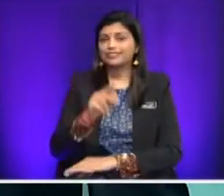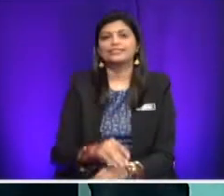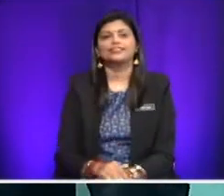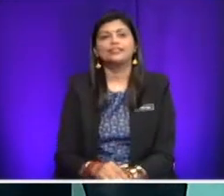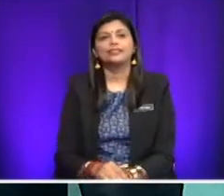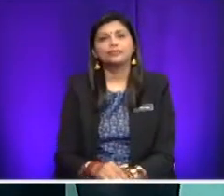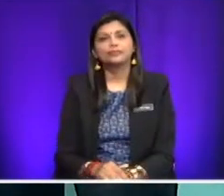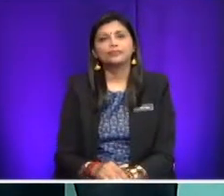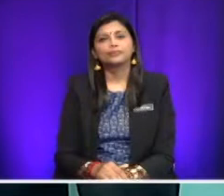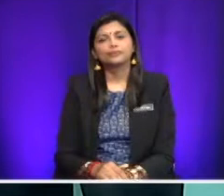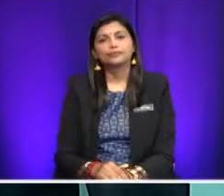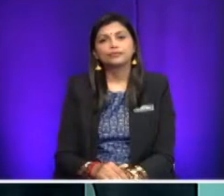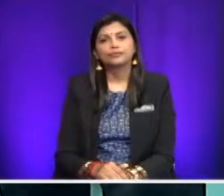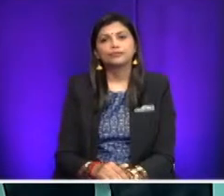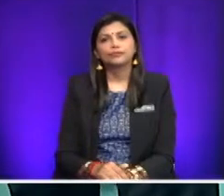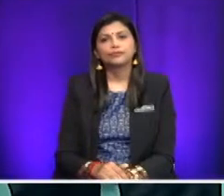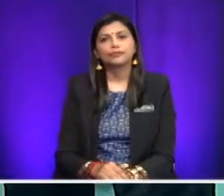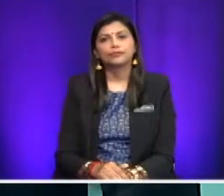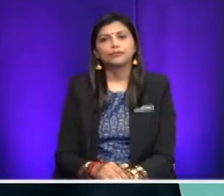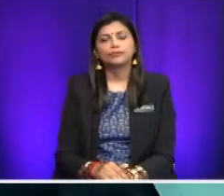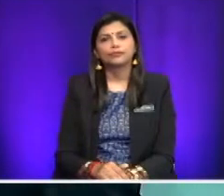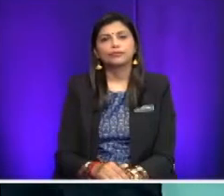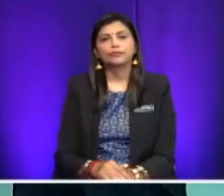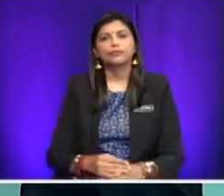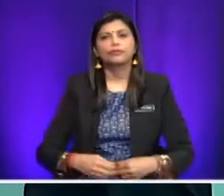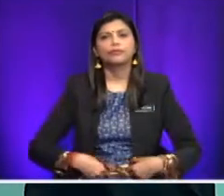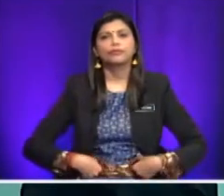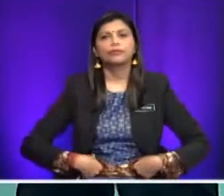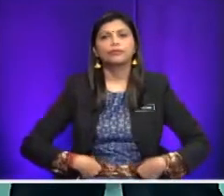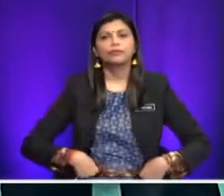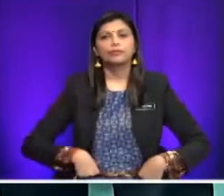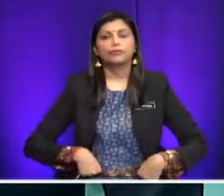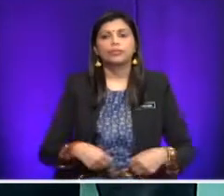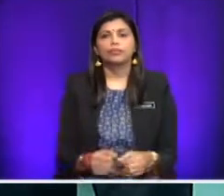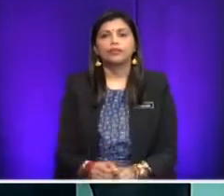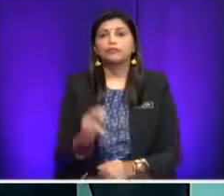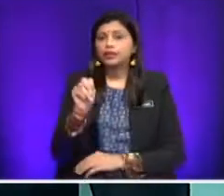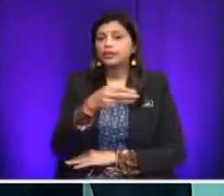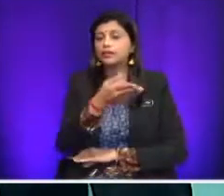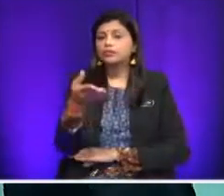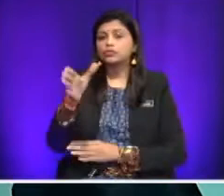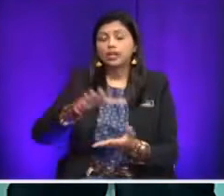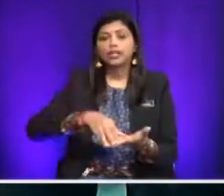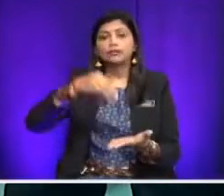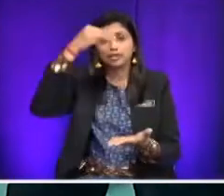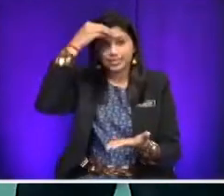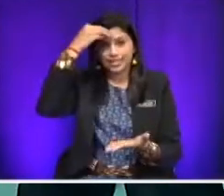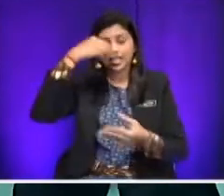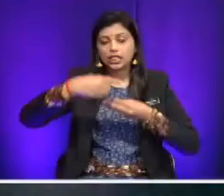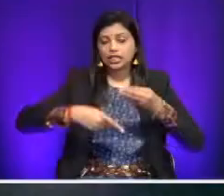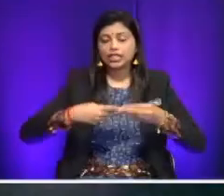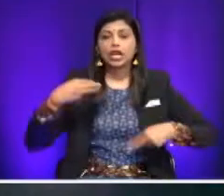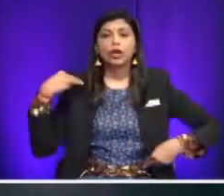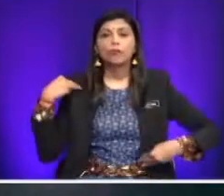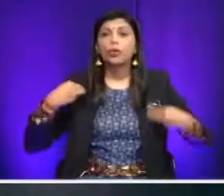murid akan didedahkan apa yang terdapat pada dalam model dan konsep mereka betulin asli oke itu Jamilah